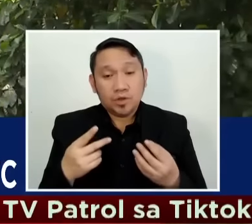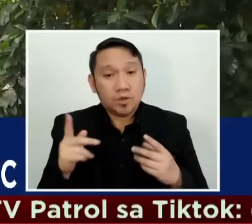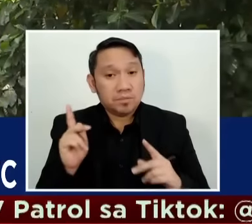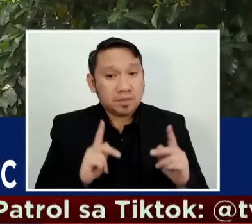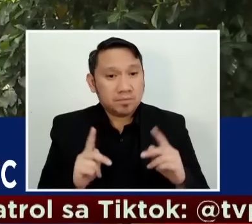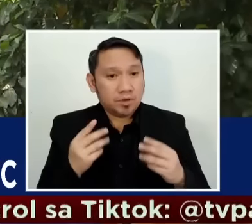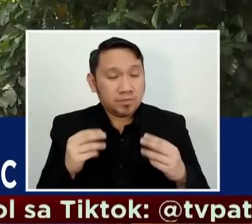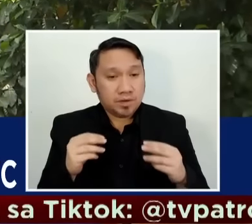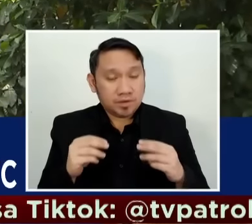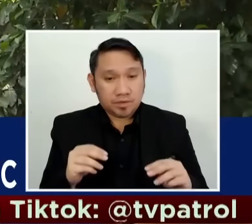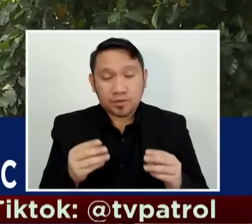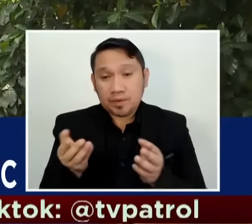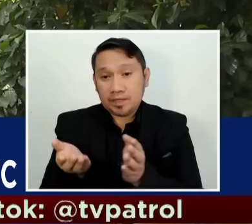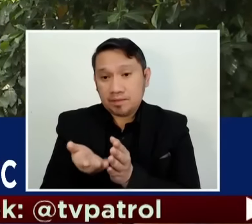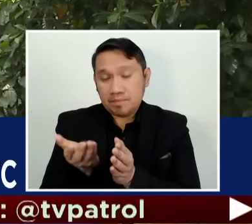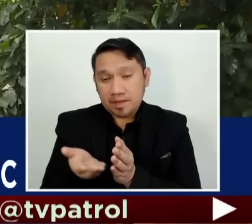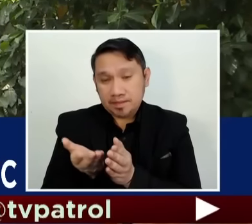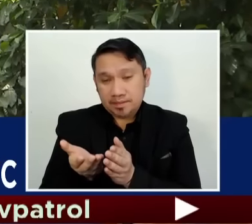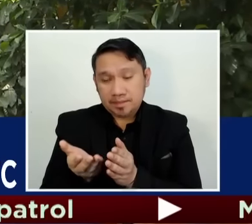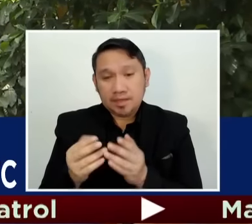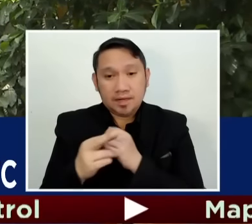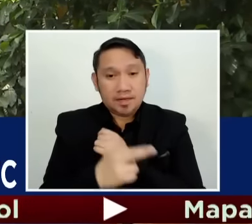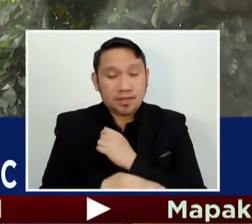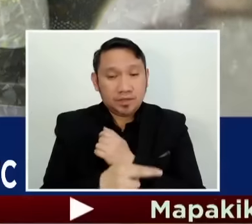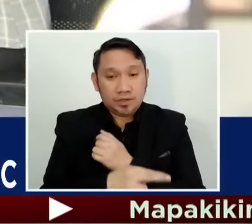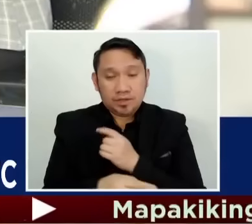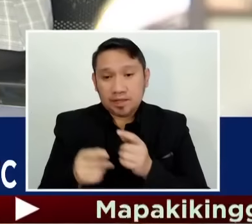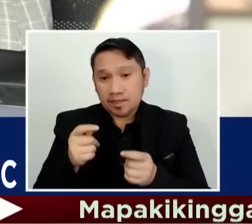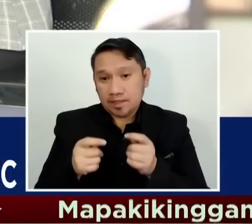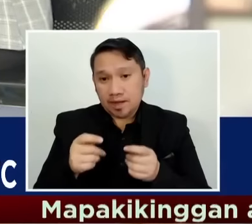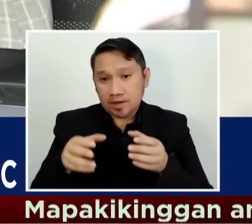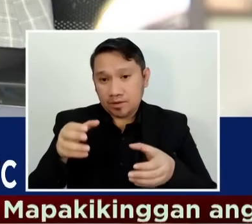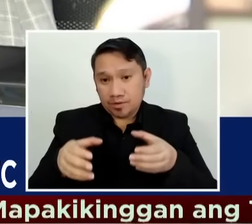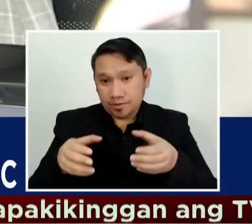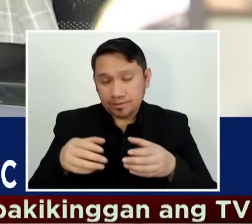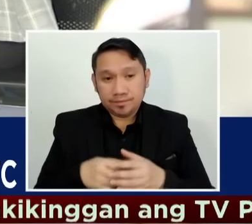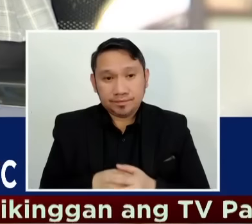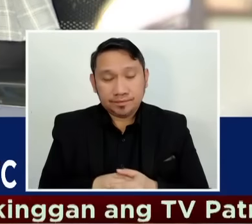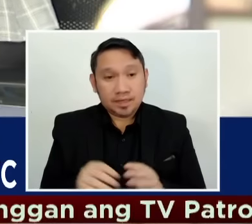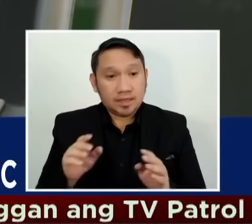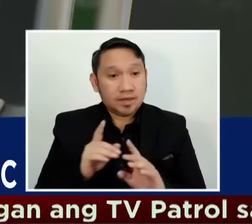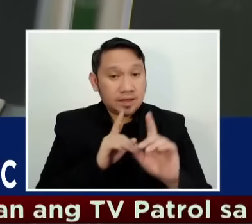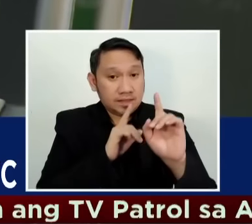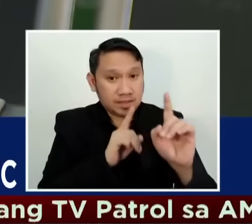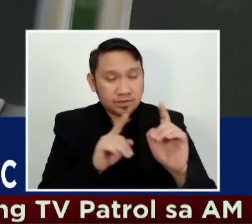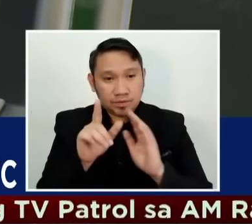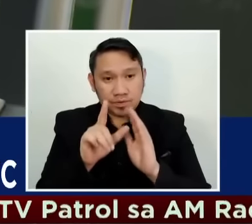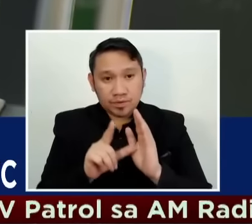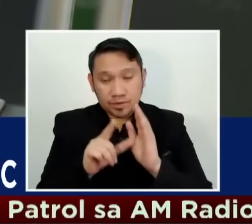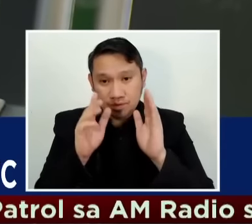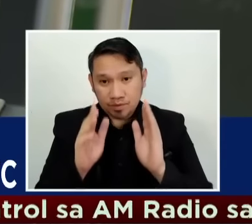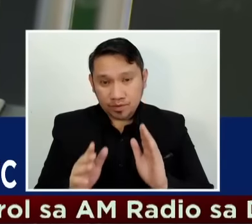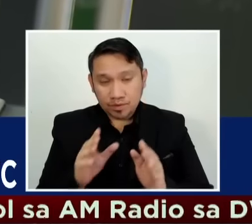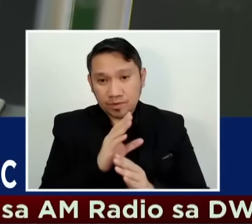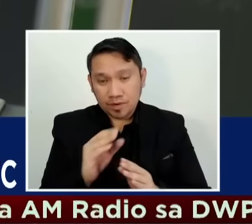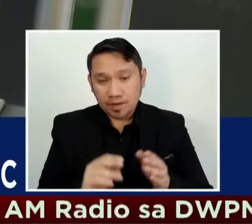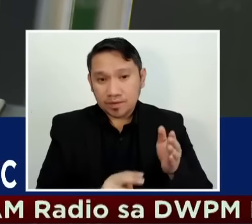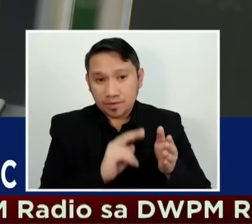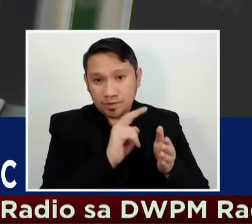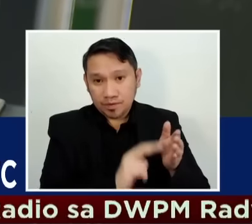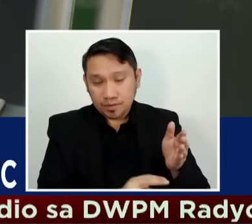sa Pasig Regional Trial Court Branch 167 nitong Biyernes. Dumalo sa pagginig ang kanyang abogado habang binasahan ng sakdal si Go